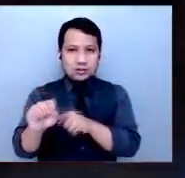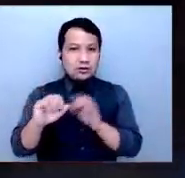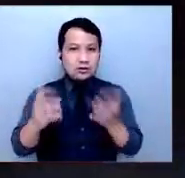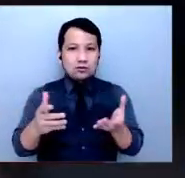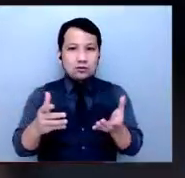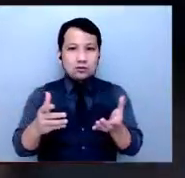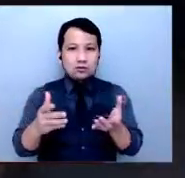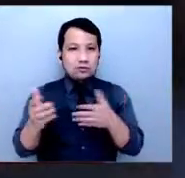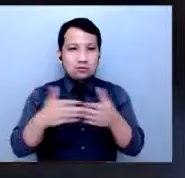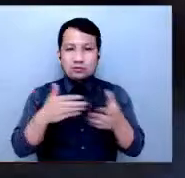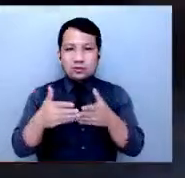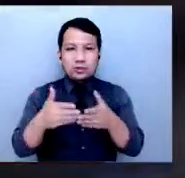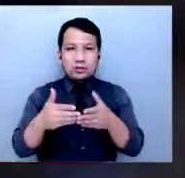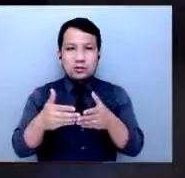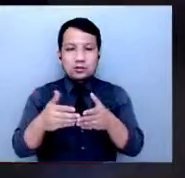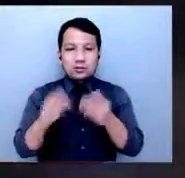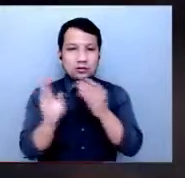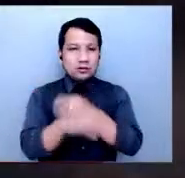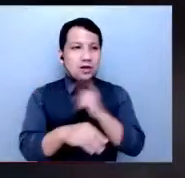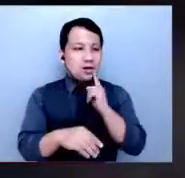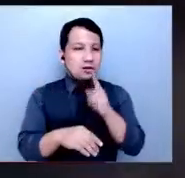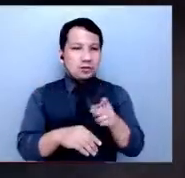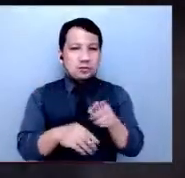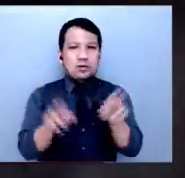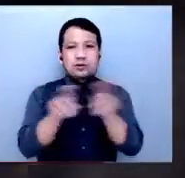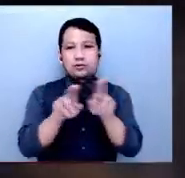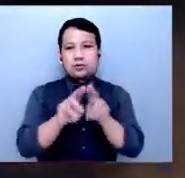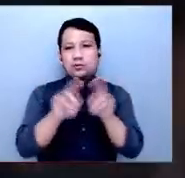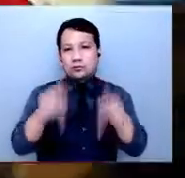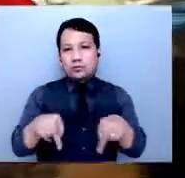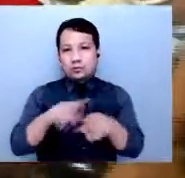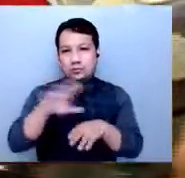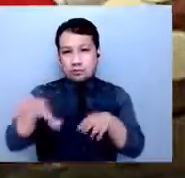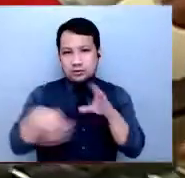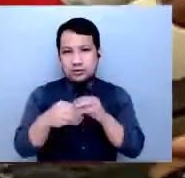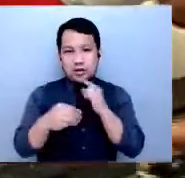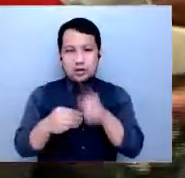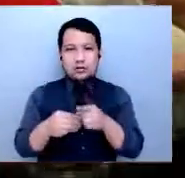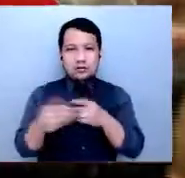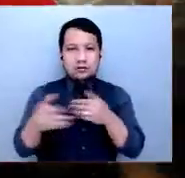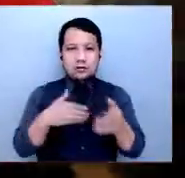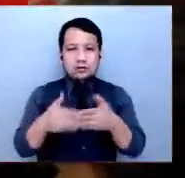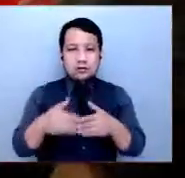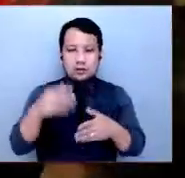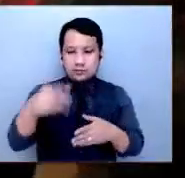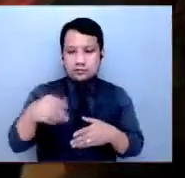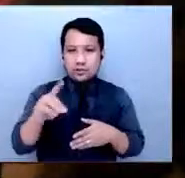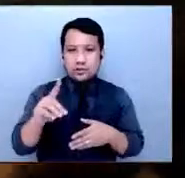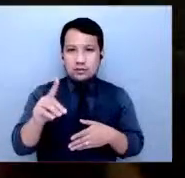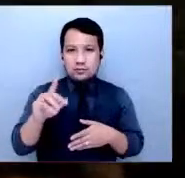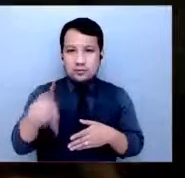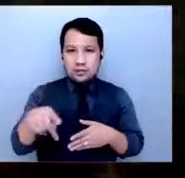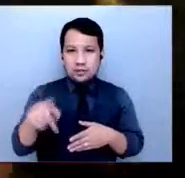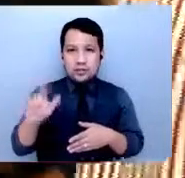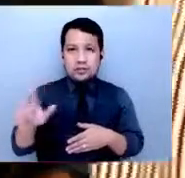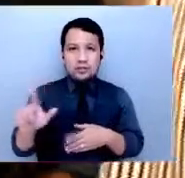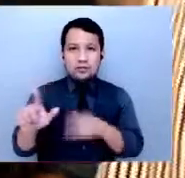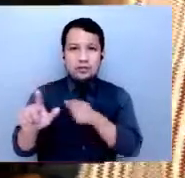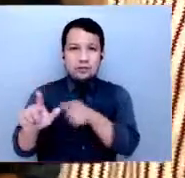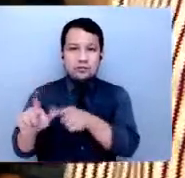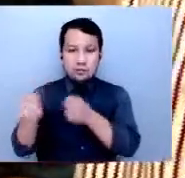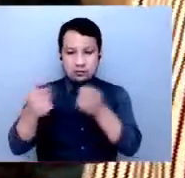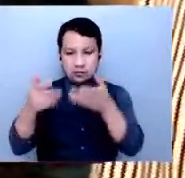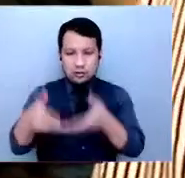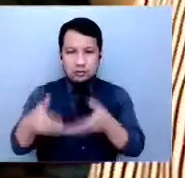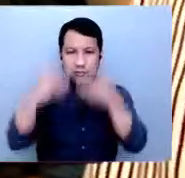incumbents. At talagang mga ordinaryong tao na ito nagmamahal sa bayan. So, bagamat PDP laban ng administration party, party decision